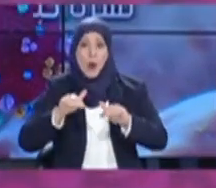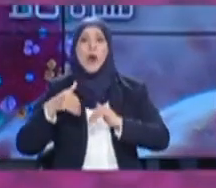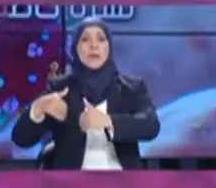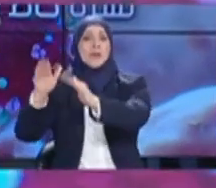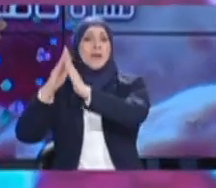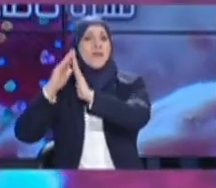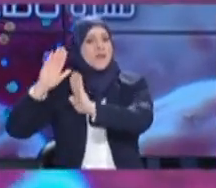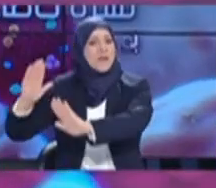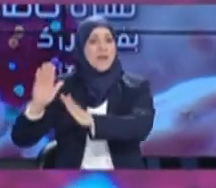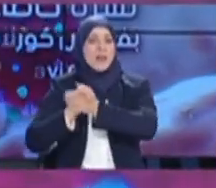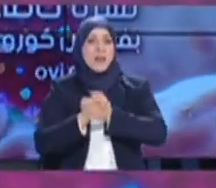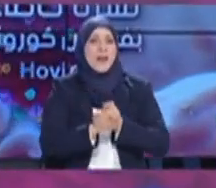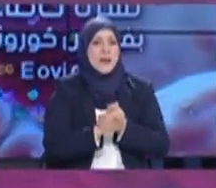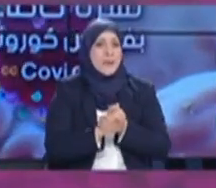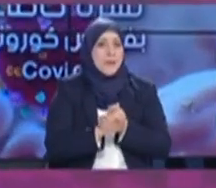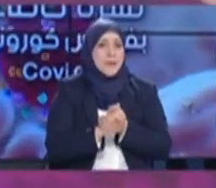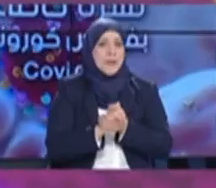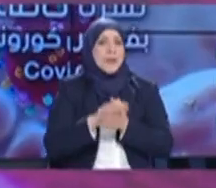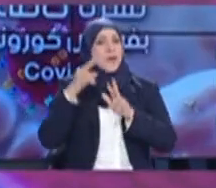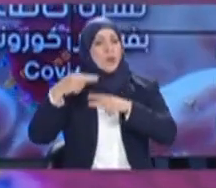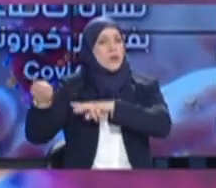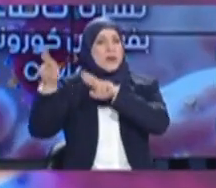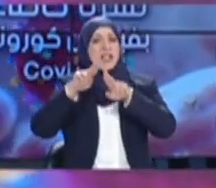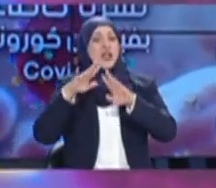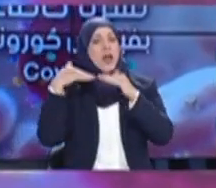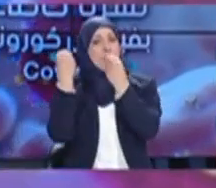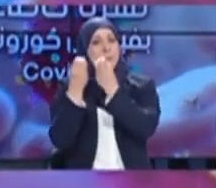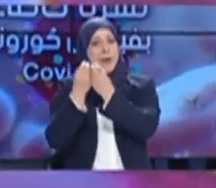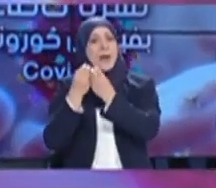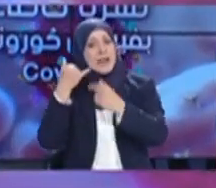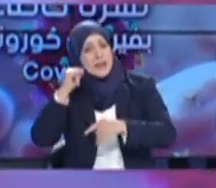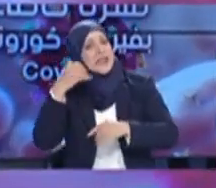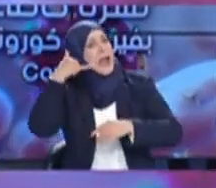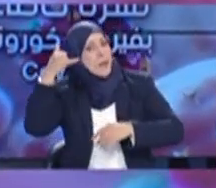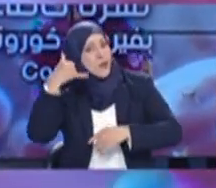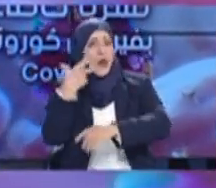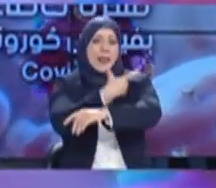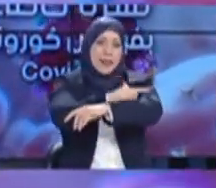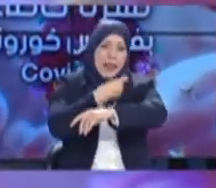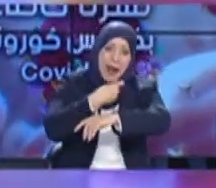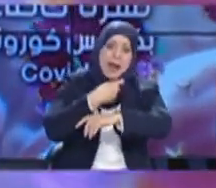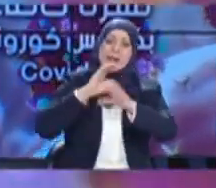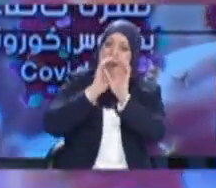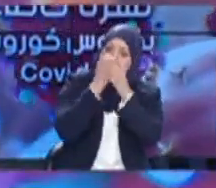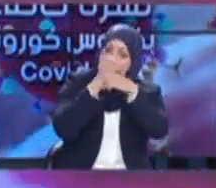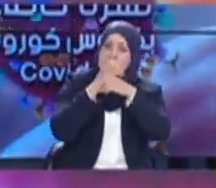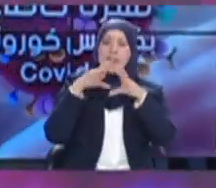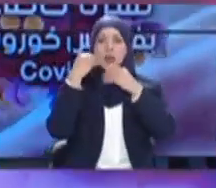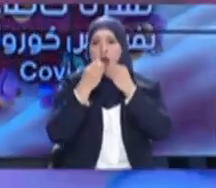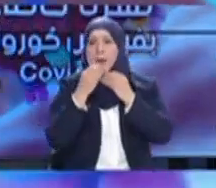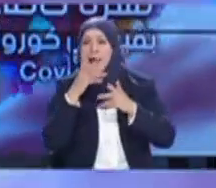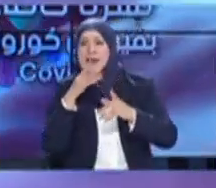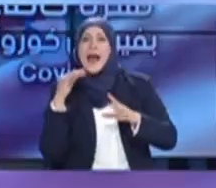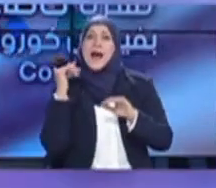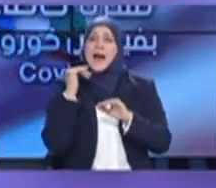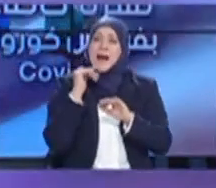دي زوردونونس، ولو جو ريست اون كونتاكت بار تيليفون يكلموني على التحاليل على كل شيء، معناها واللي اون كا دورجونس معناها جو